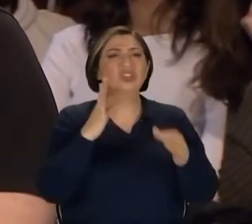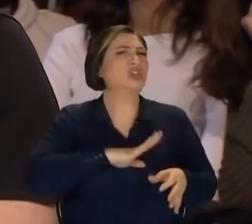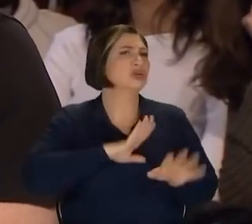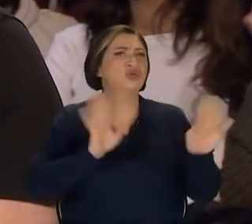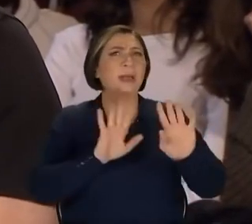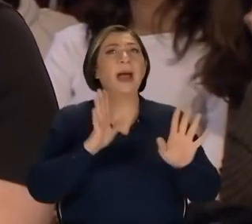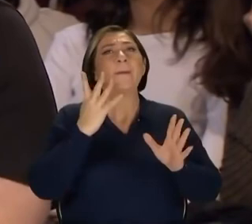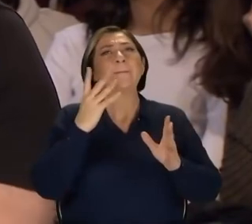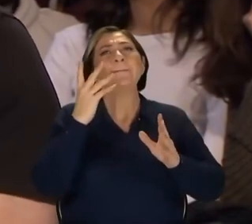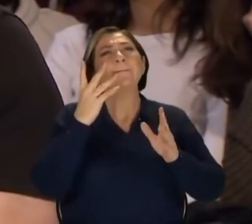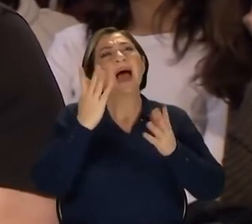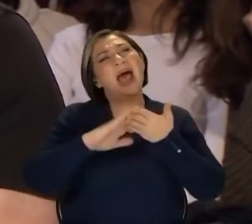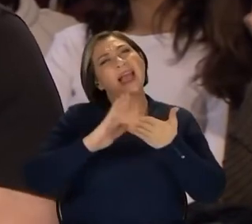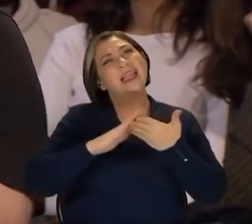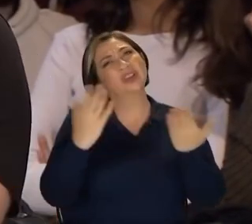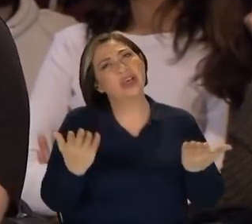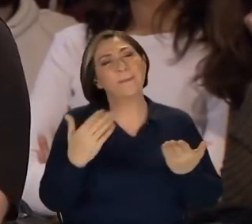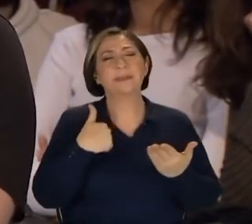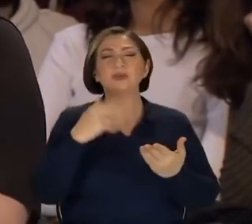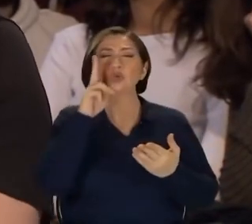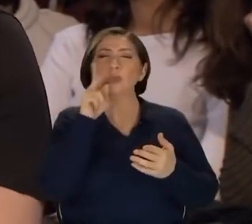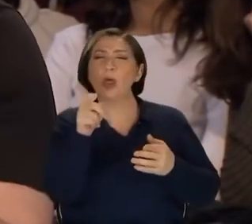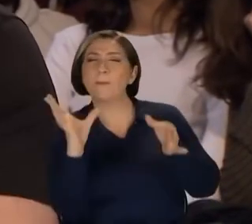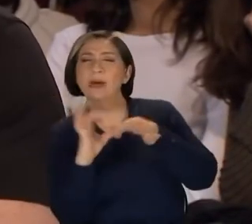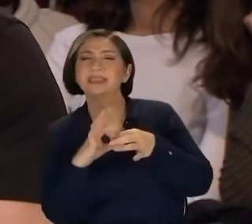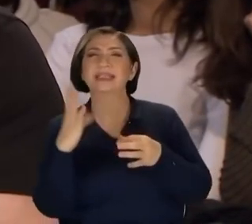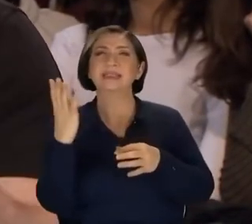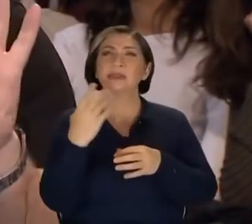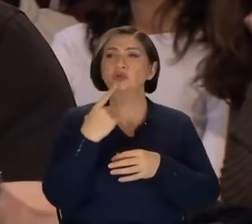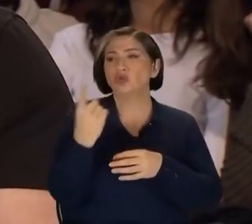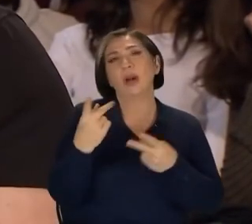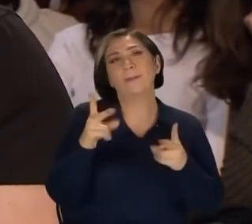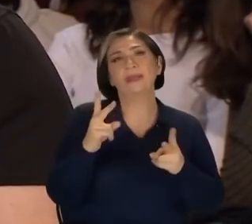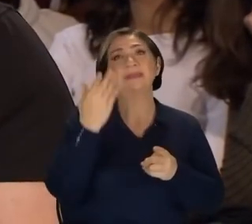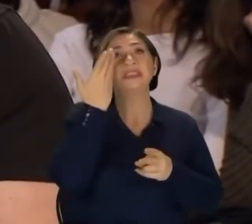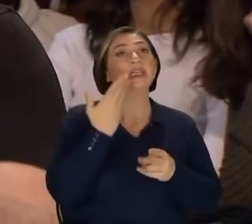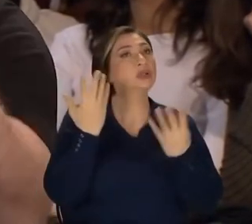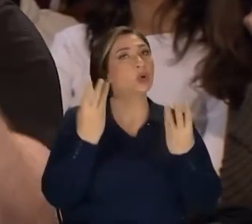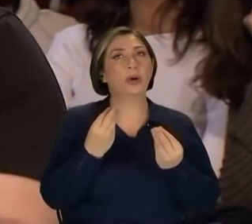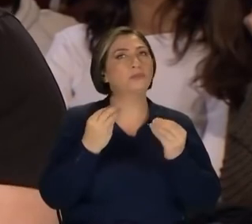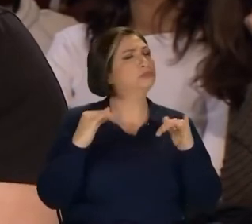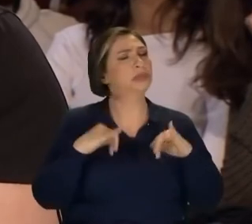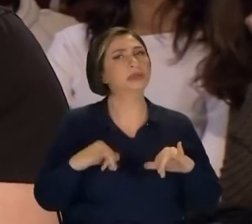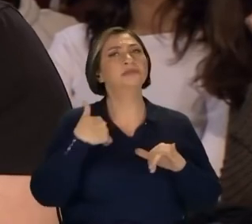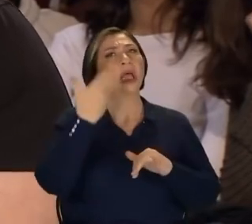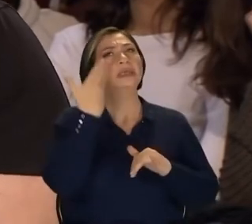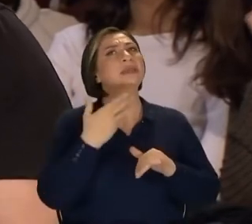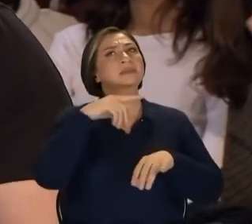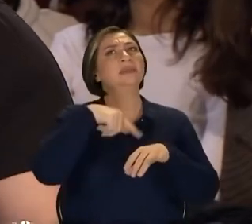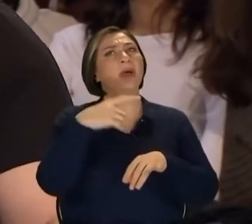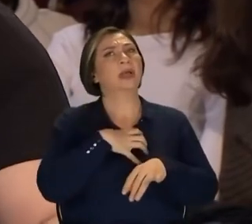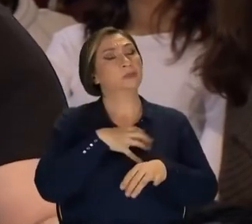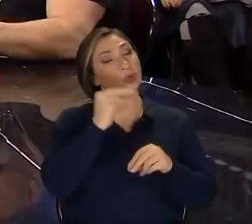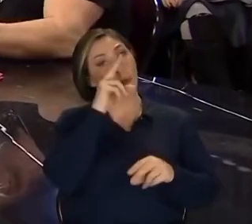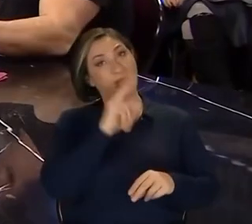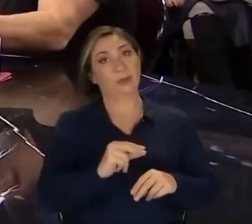filmden. Yalnızca böyle arkadaşça ya bence sonunu şöyle bağlasam falan gibi şeyler söyleyebilirim. Seyirci olarak müşteriyim yani izlediğim zaman kendimi